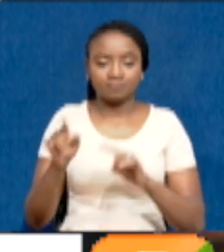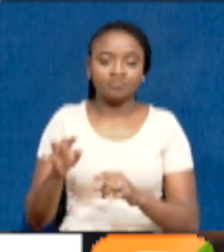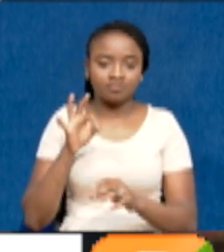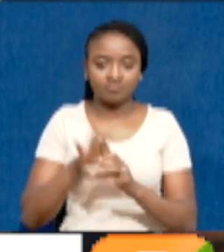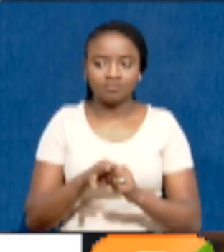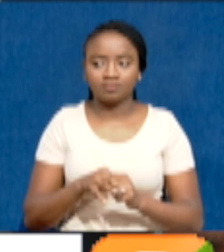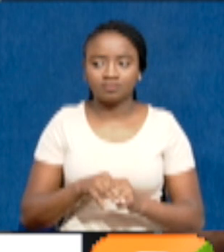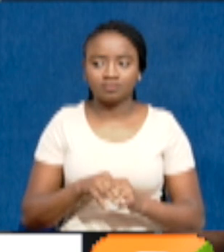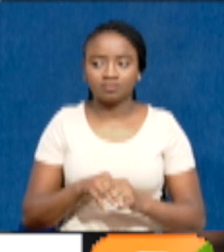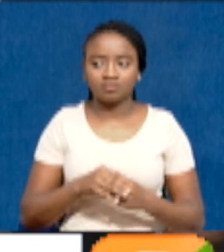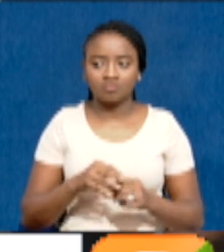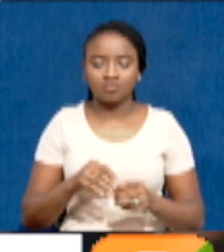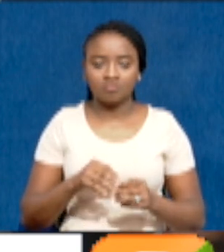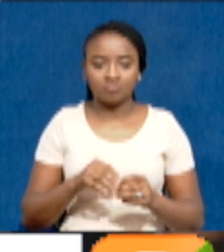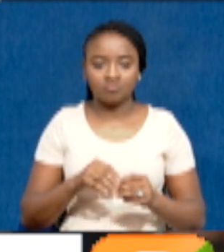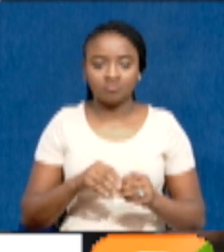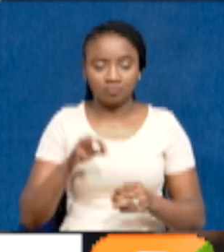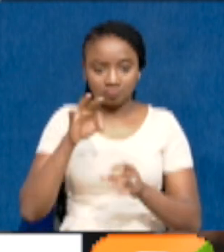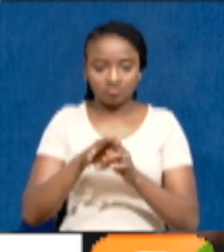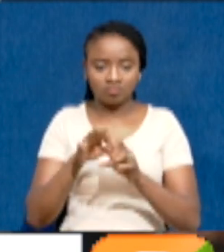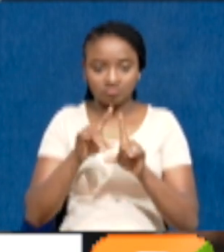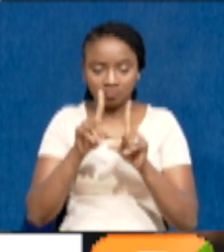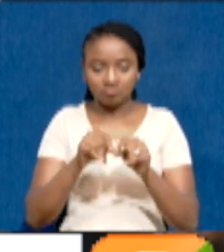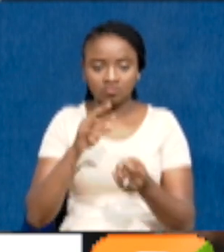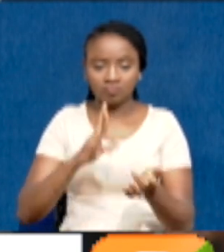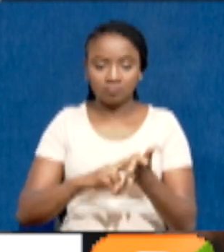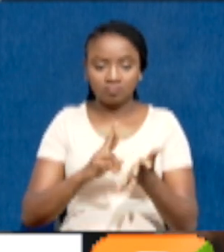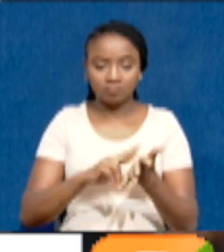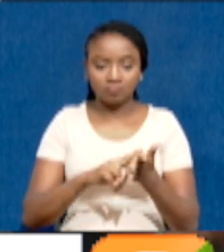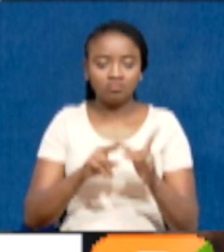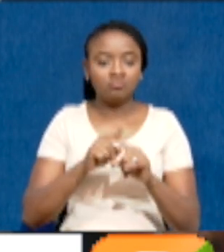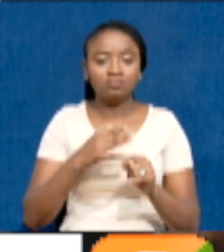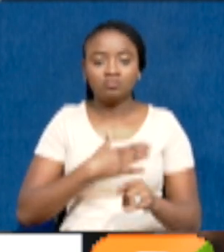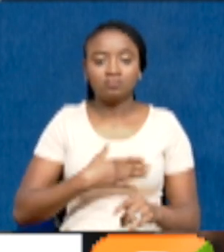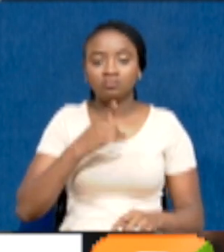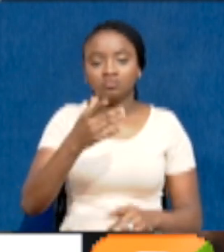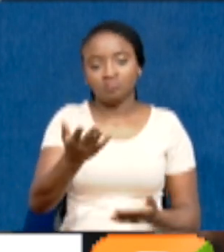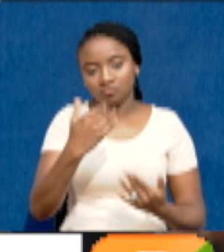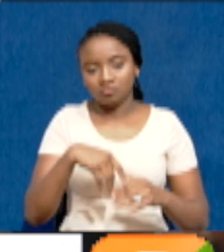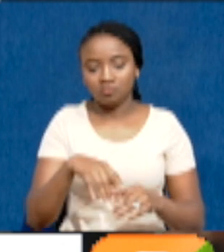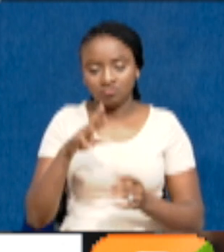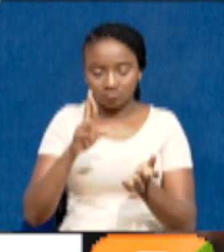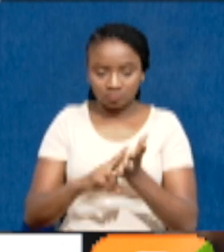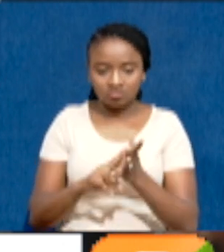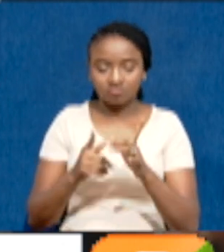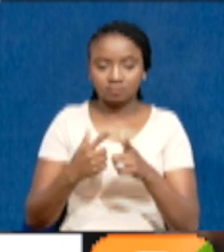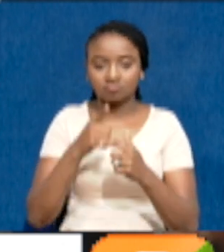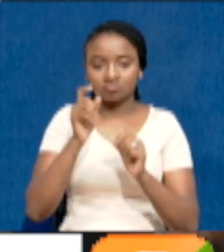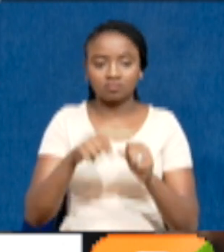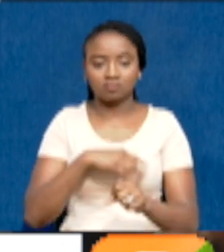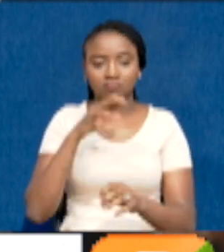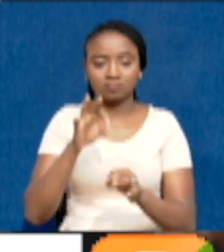part. Please come out and register so that you can vote and get the right